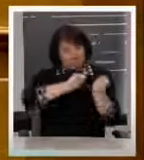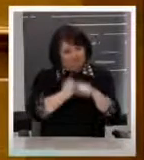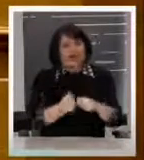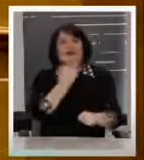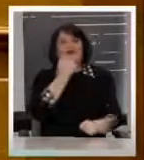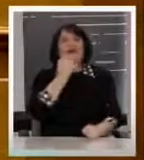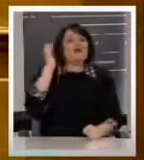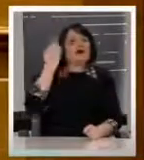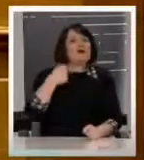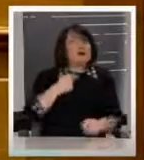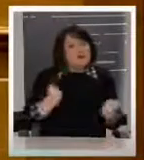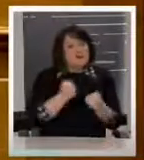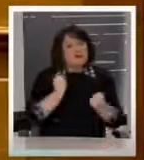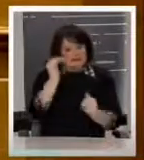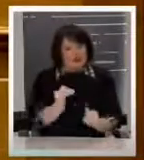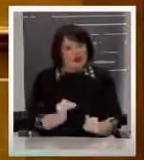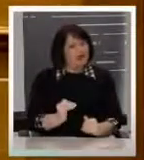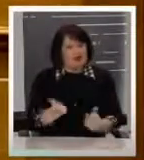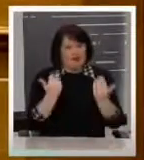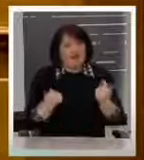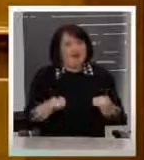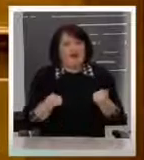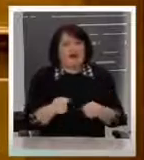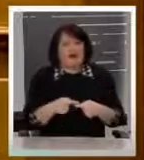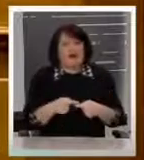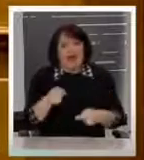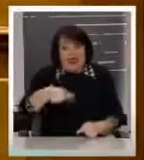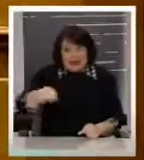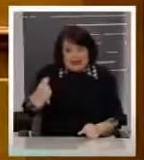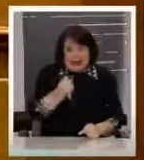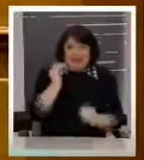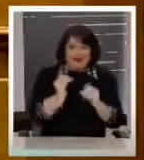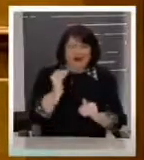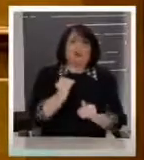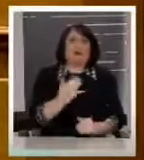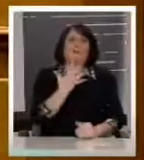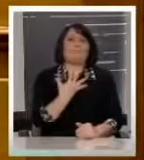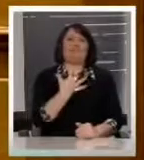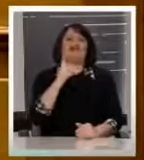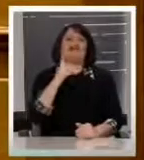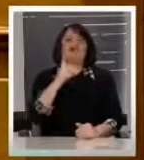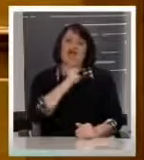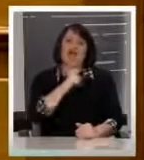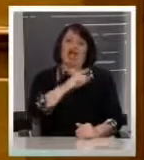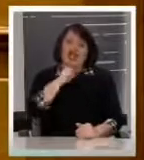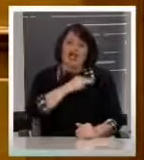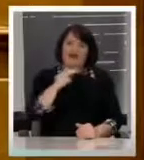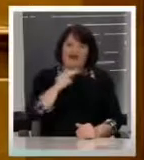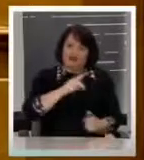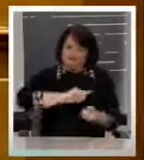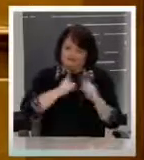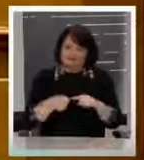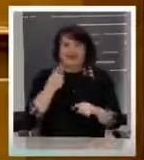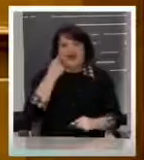παρελθόντος και δεν θα επιφέρει μειώσεις στα στελέχη. Και όσο εσείς θα μιλάτε για μειώσεις των 5 και των 10 ευρώ, εμείς θα αντιπαρατεθούμε